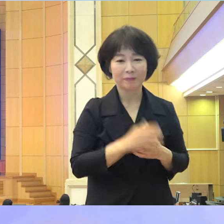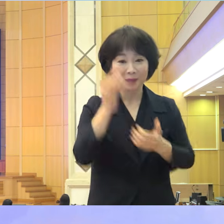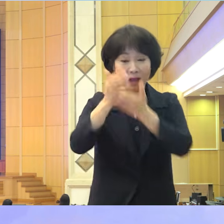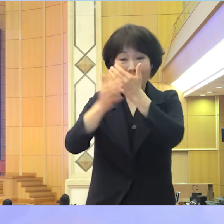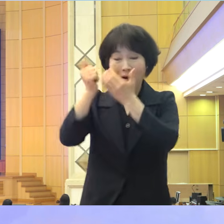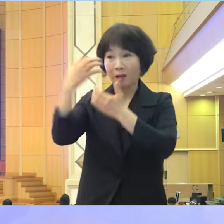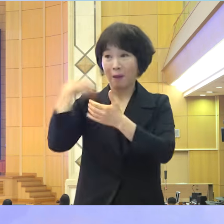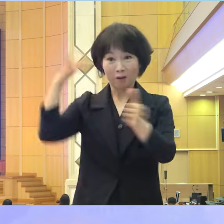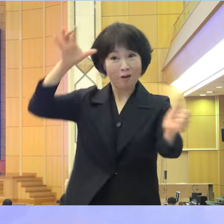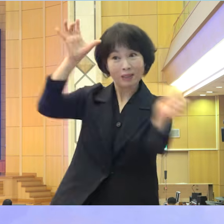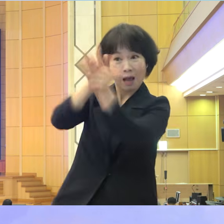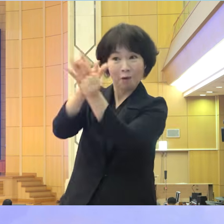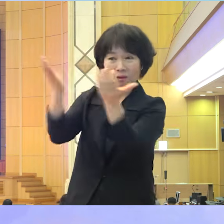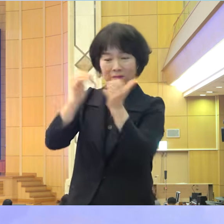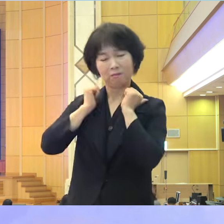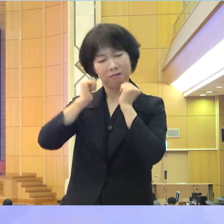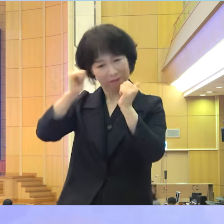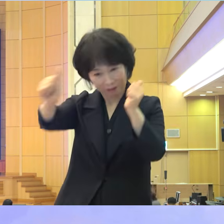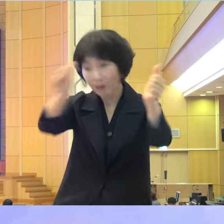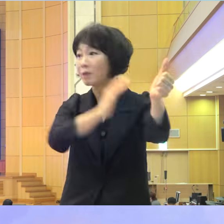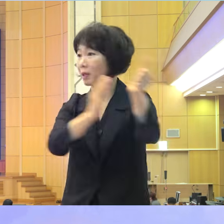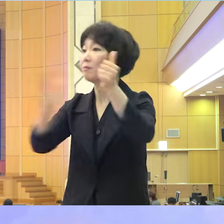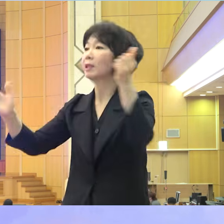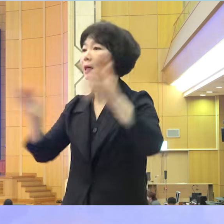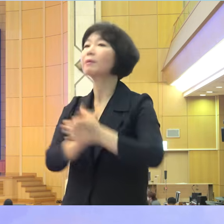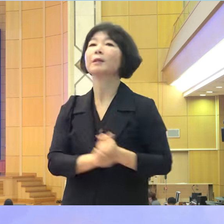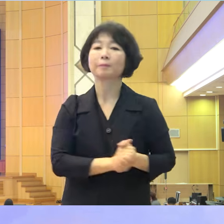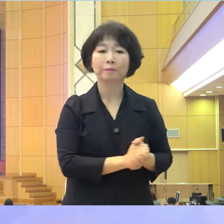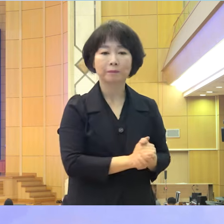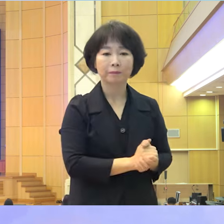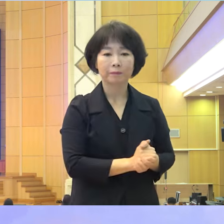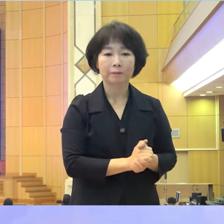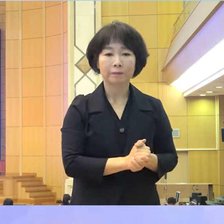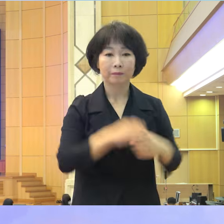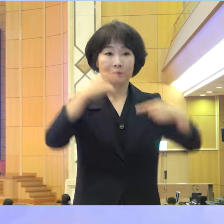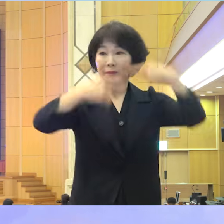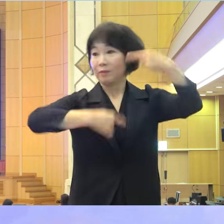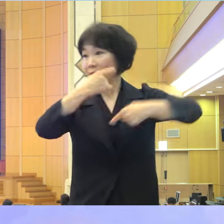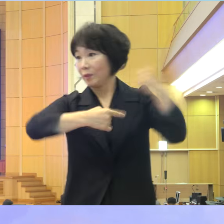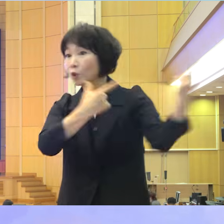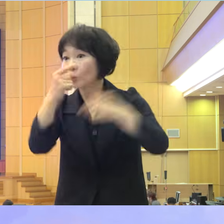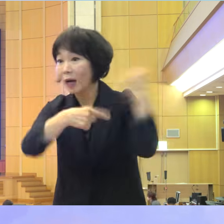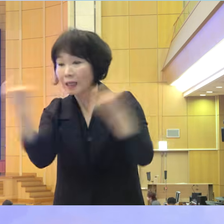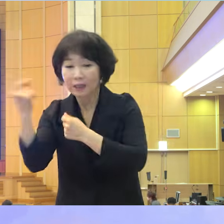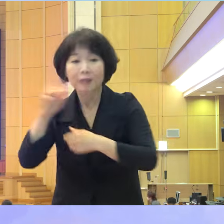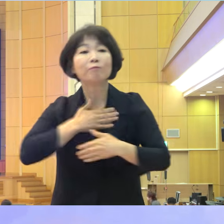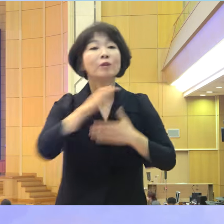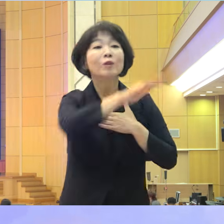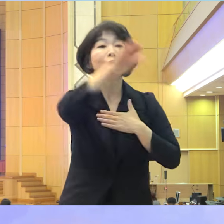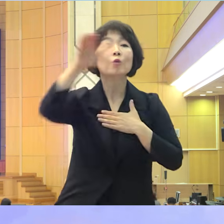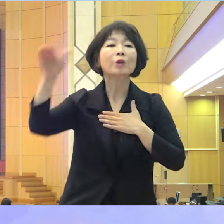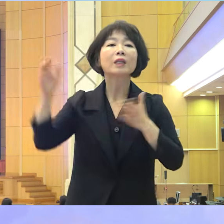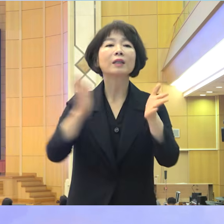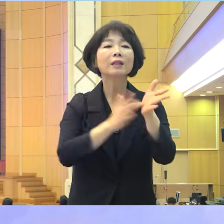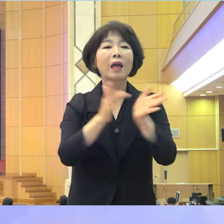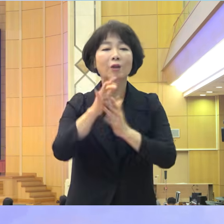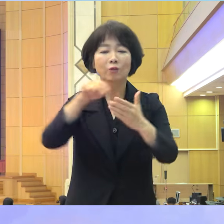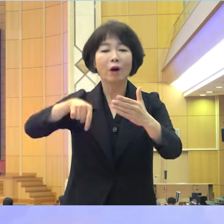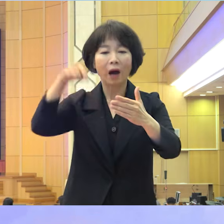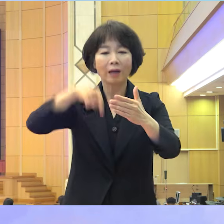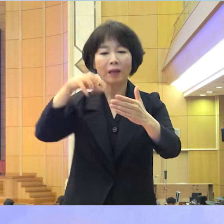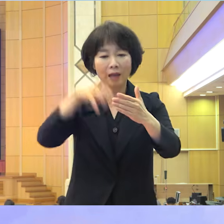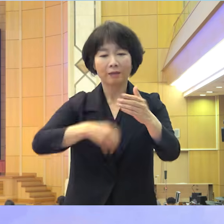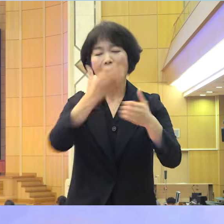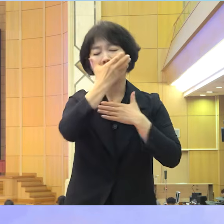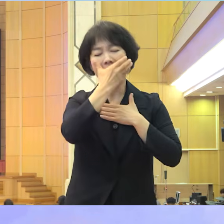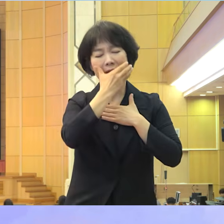주신 사명 잘 감당할 수 있기를 바랍니다. 다시 한번 옆 사람에게 인사하겠습니다. 우리는 주 안에서